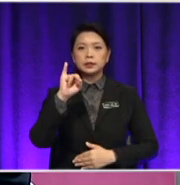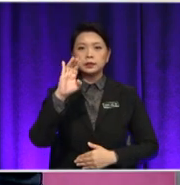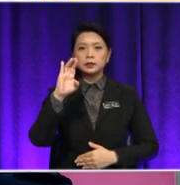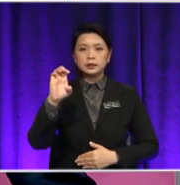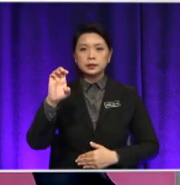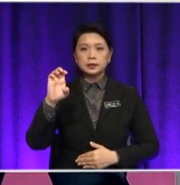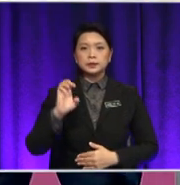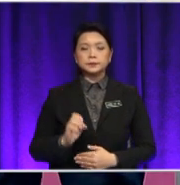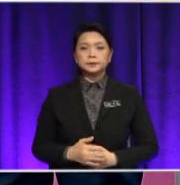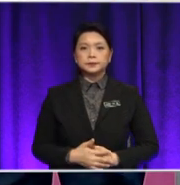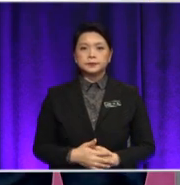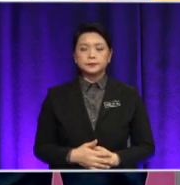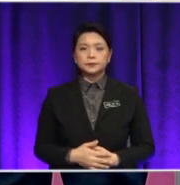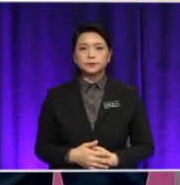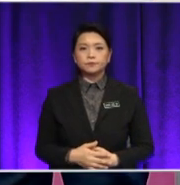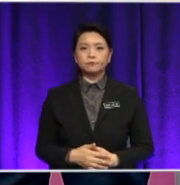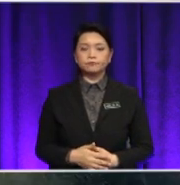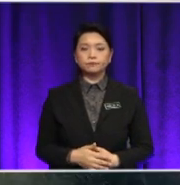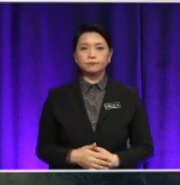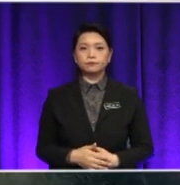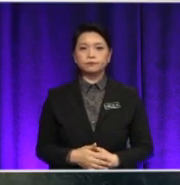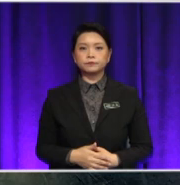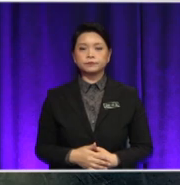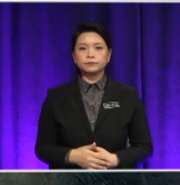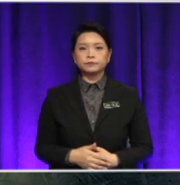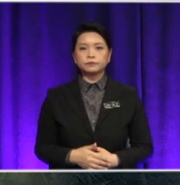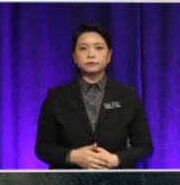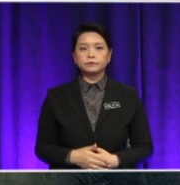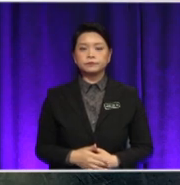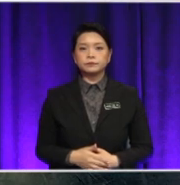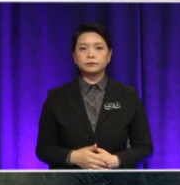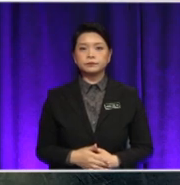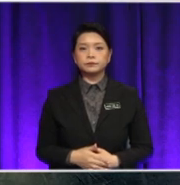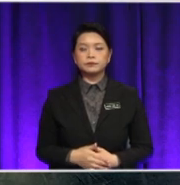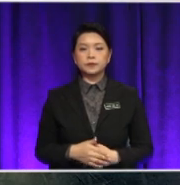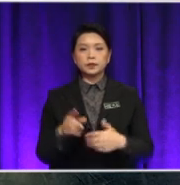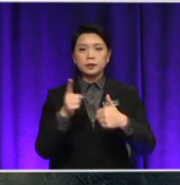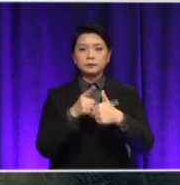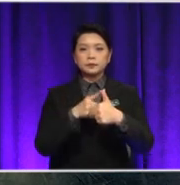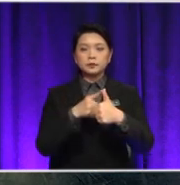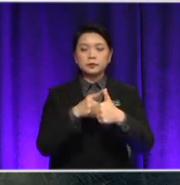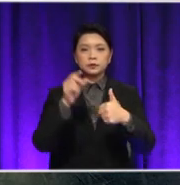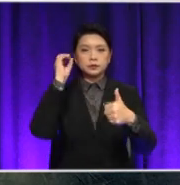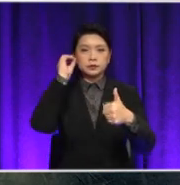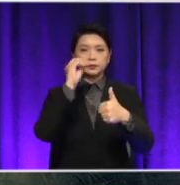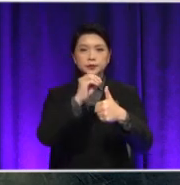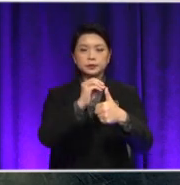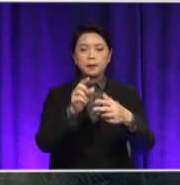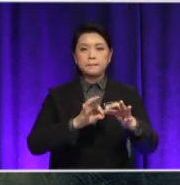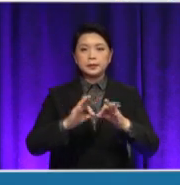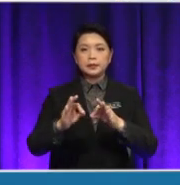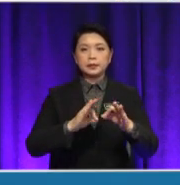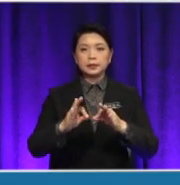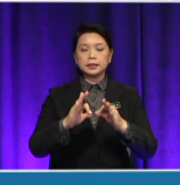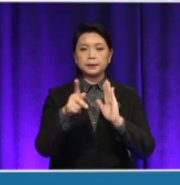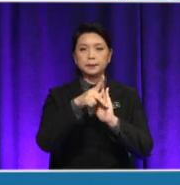lagi. Pergi lebih lagi cikgu. Lebih lagi. Okey, kita pergi. Yang pertama tadi objektif pendidikan kita iaitu menerangkan prinsip